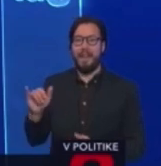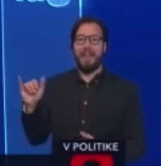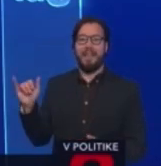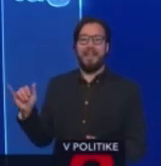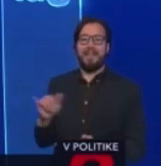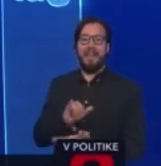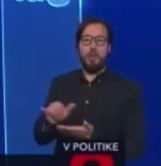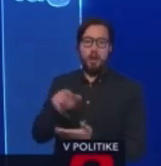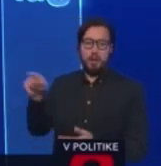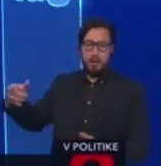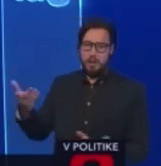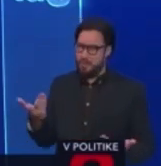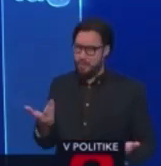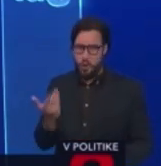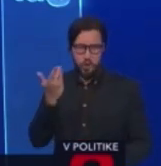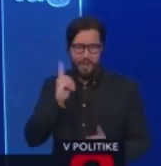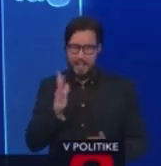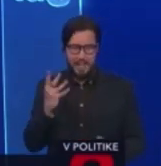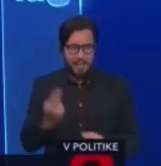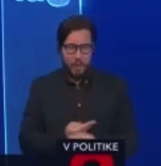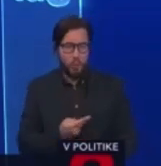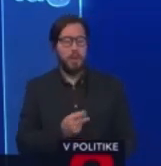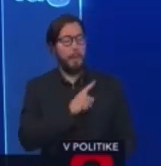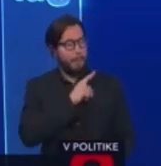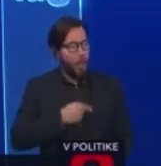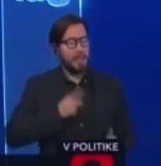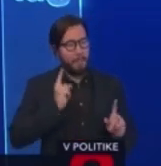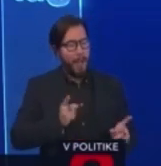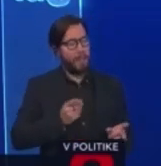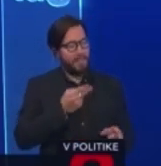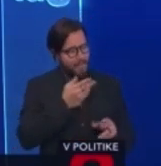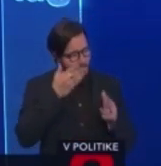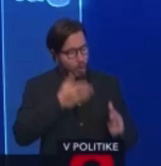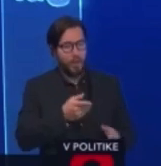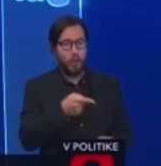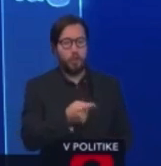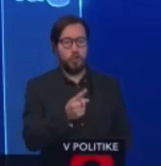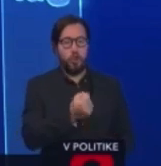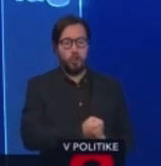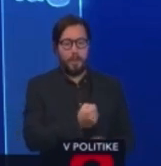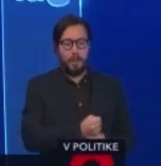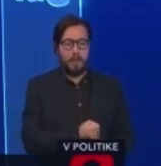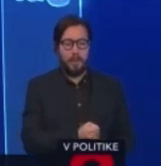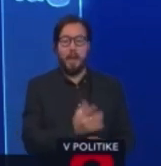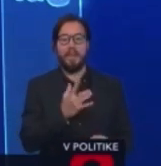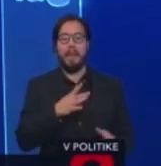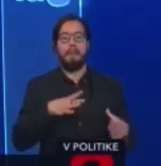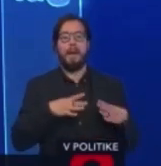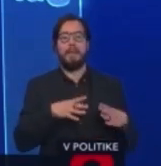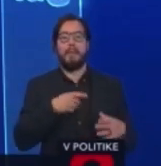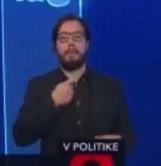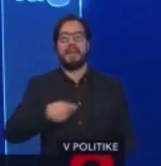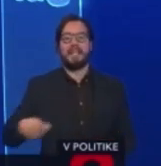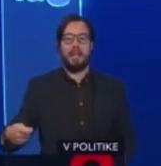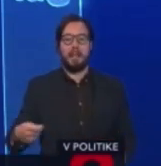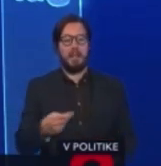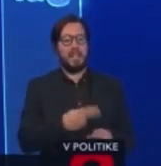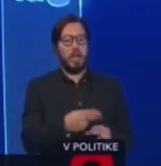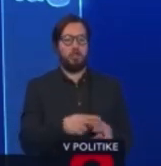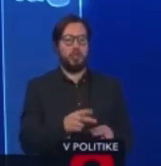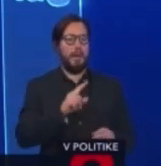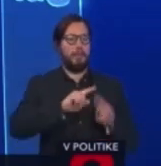viete na toto ľudia naši nie sú zvyknutí a polícia by teda mala Konečne sa venovať tomu čomu sa má a nie eh pod vedením pána prezidenta eh tu riešiť